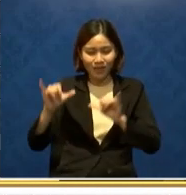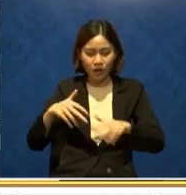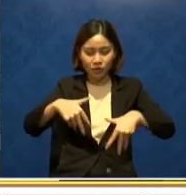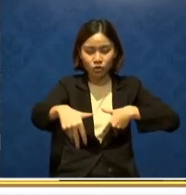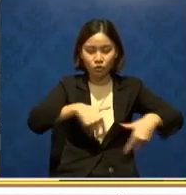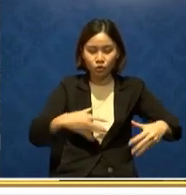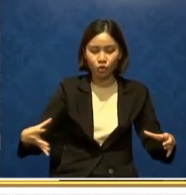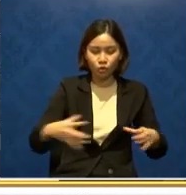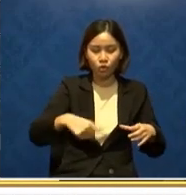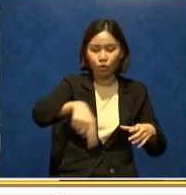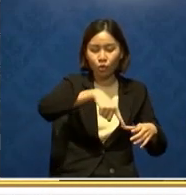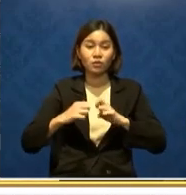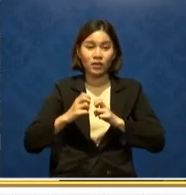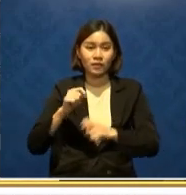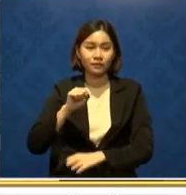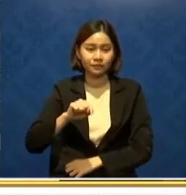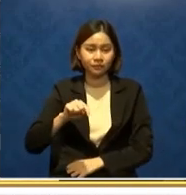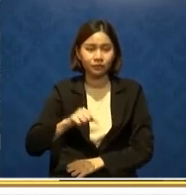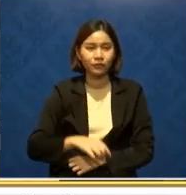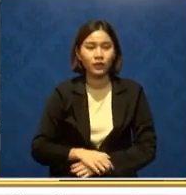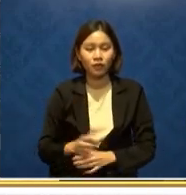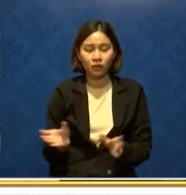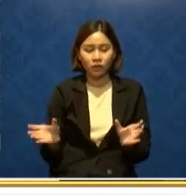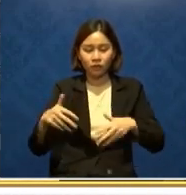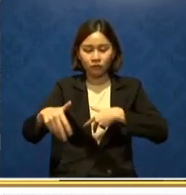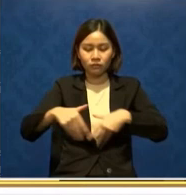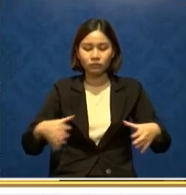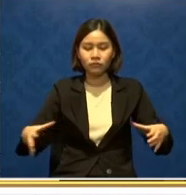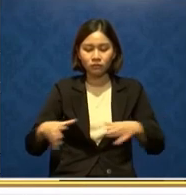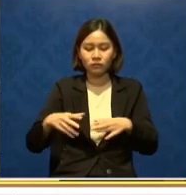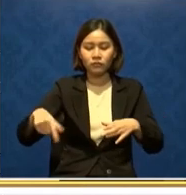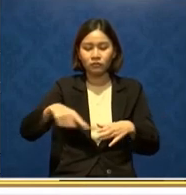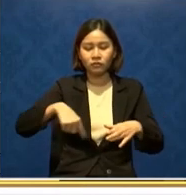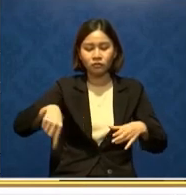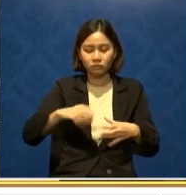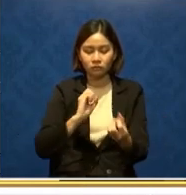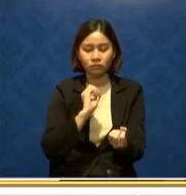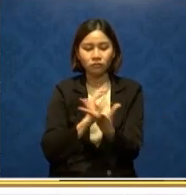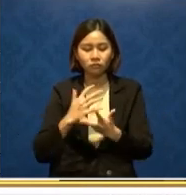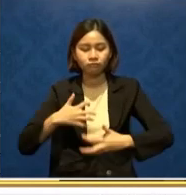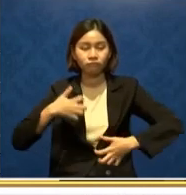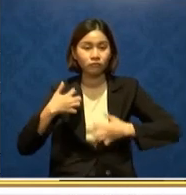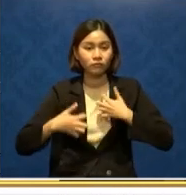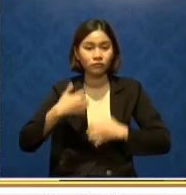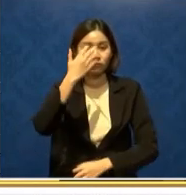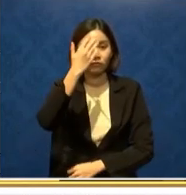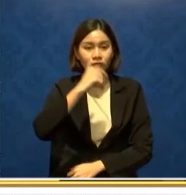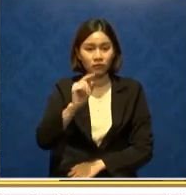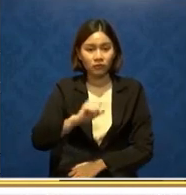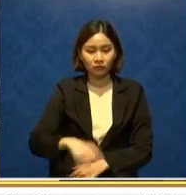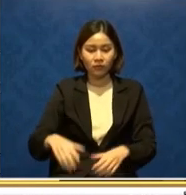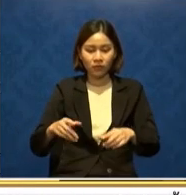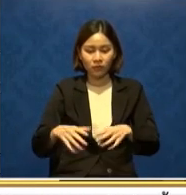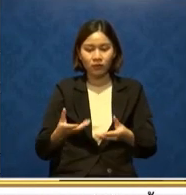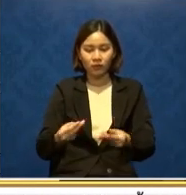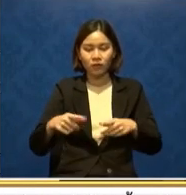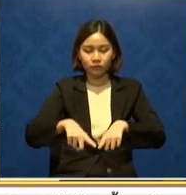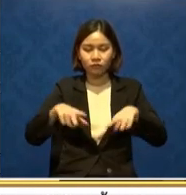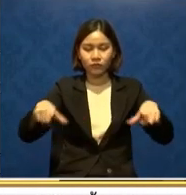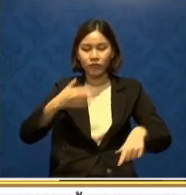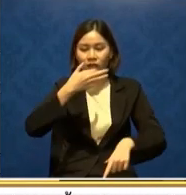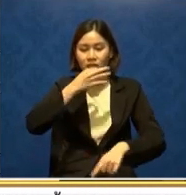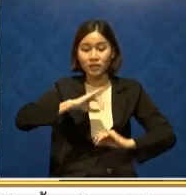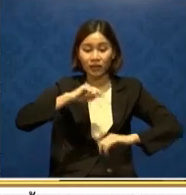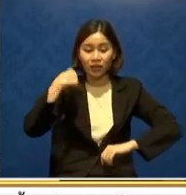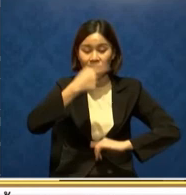ที่อยู่ตามชายแดนนะคะราษฎรในพื้นที่ดังกล่าวได้รับความเดือดร้อนเนื่องจากที่ดินทำกินอยู่ในครอบ